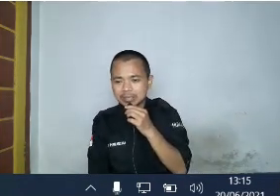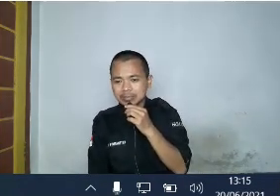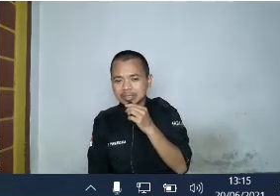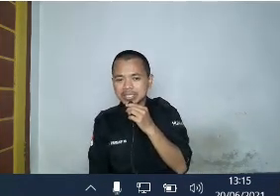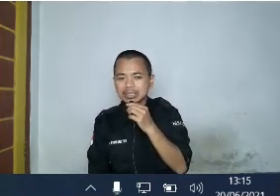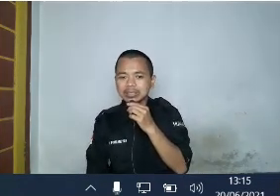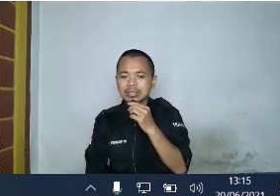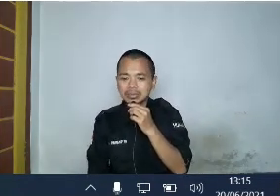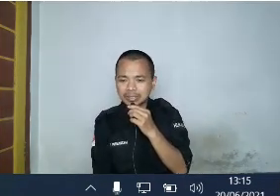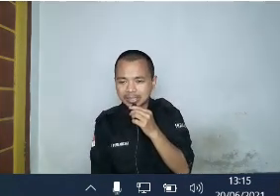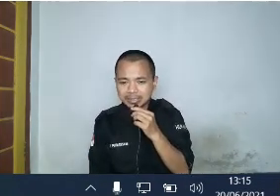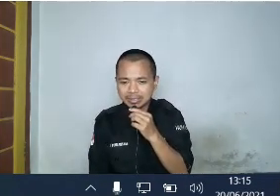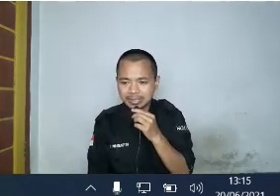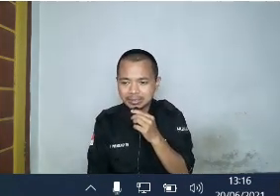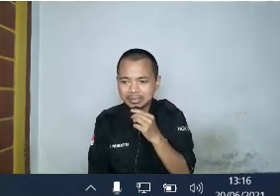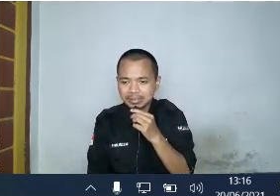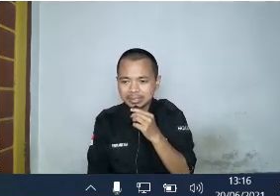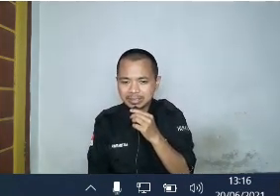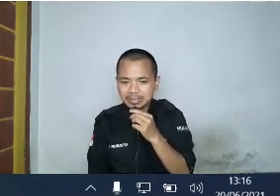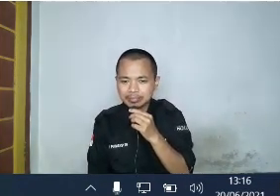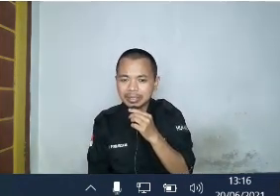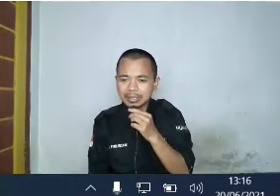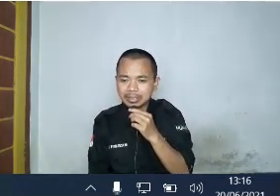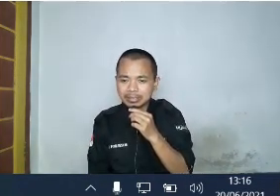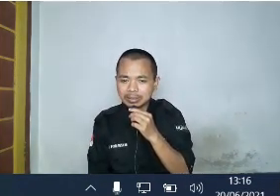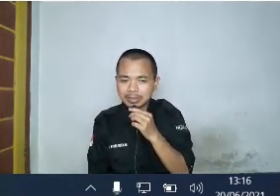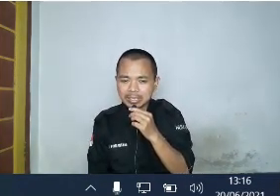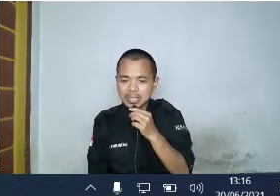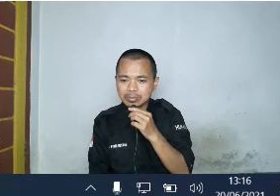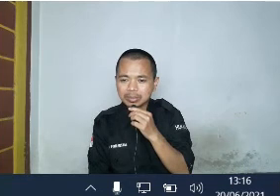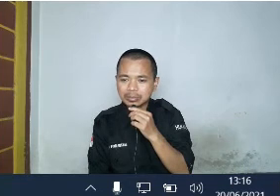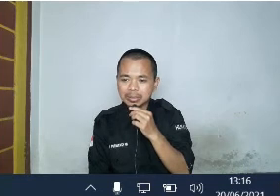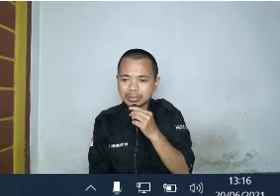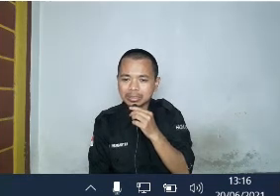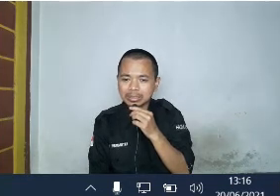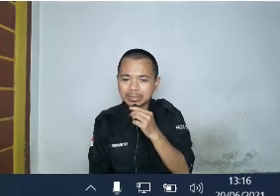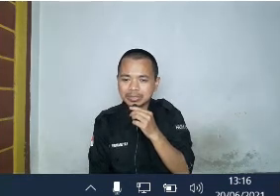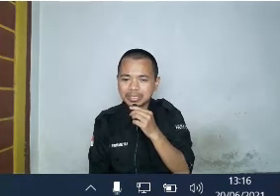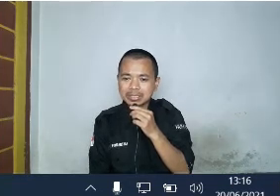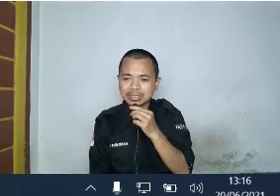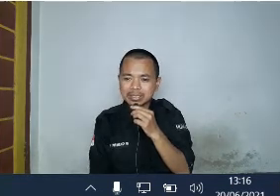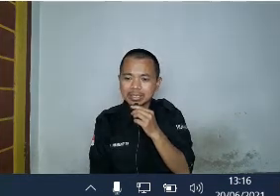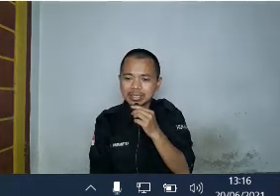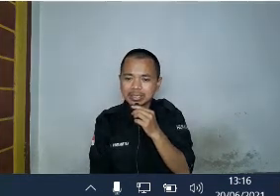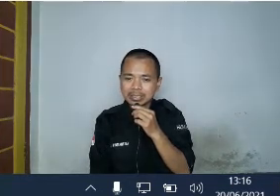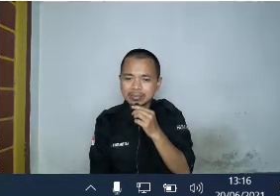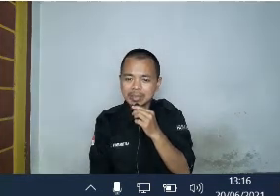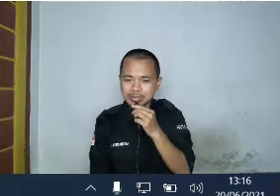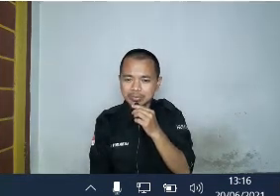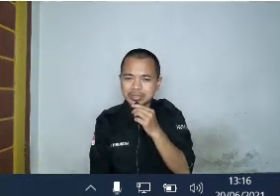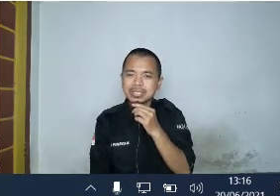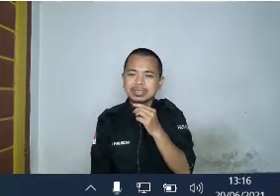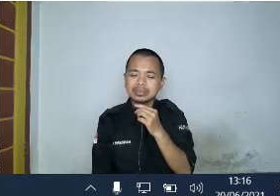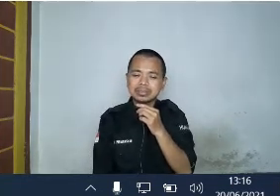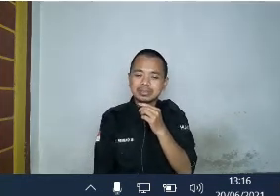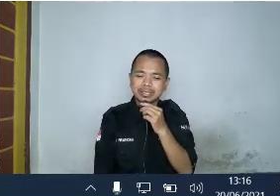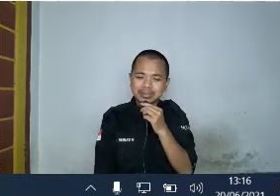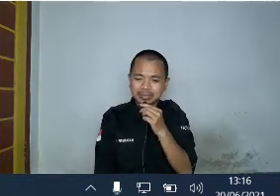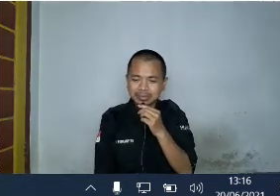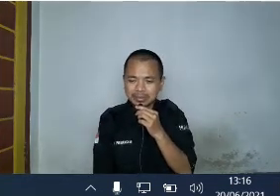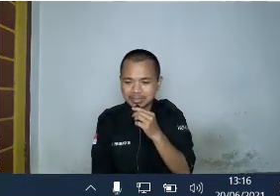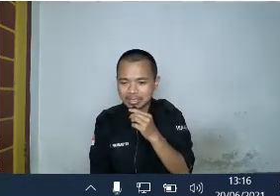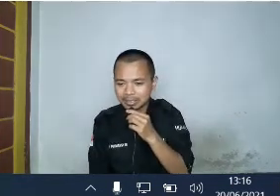menjalankan mencatat waktunya ya jangan sampai kita kebablasan waktu kita ujian kita nggak masuk ujian